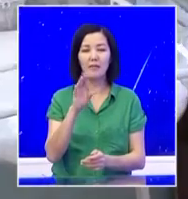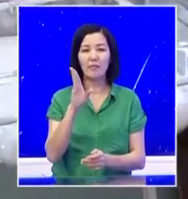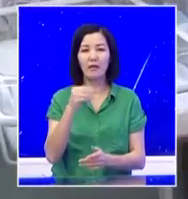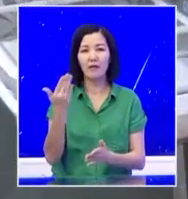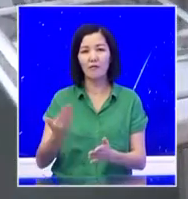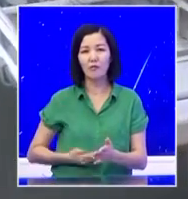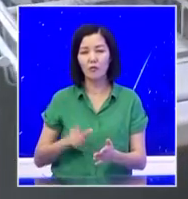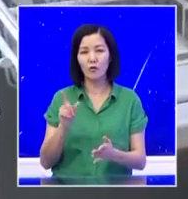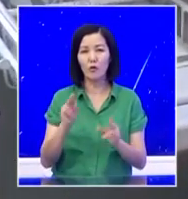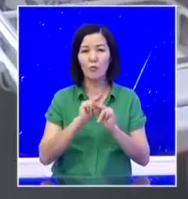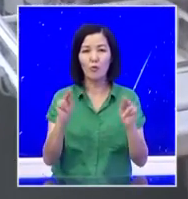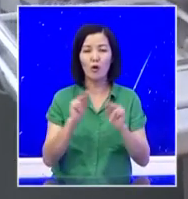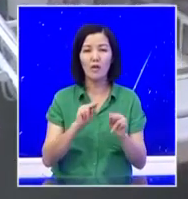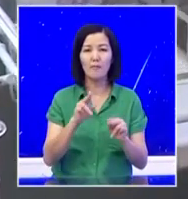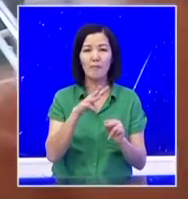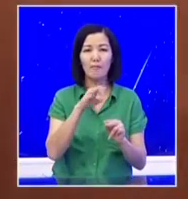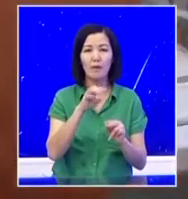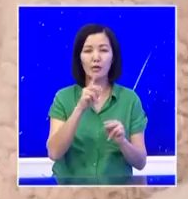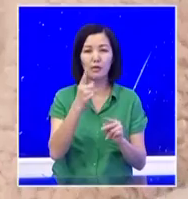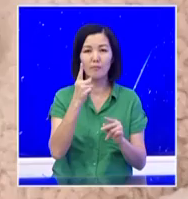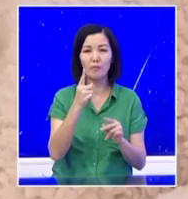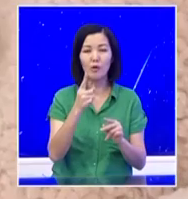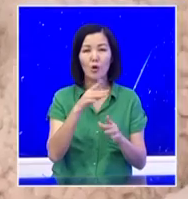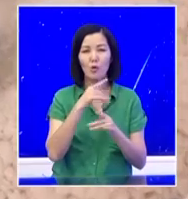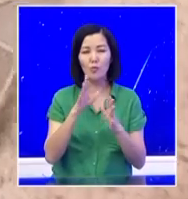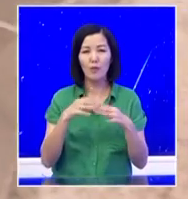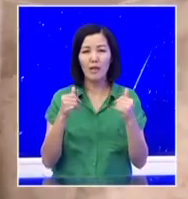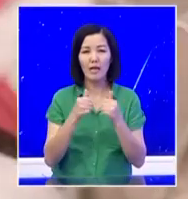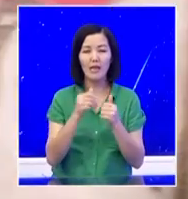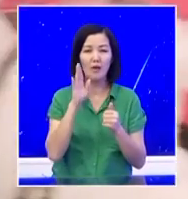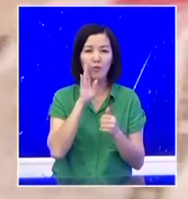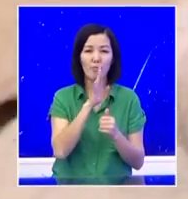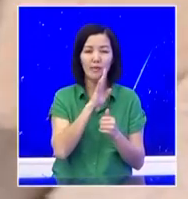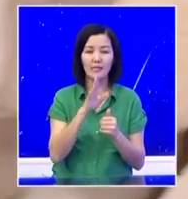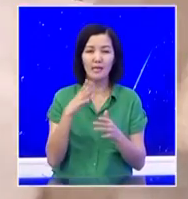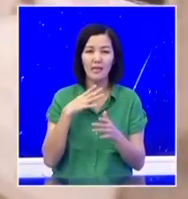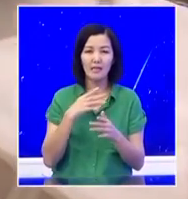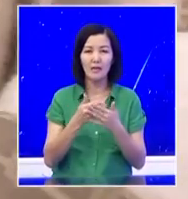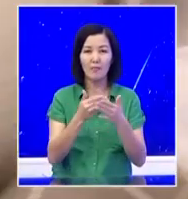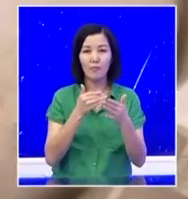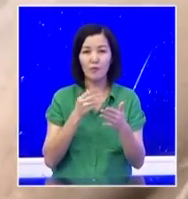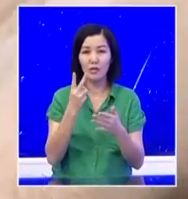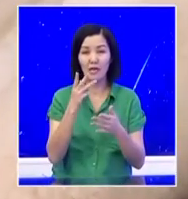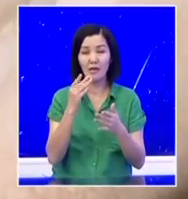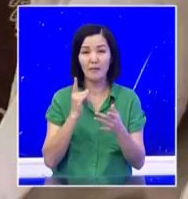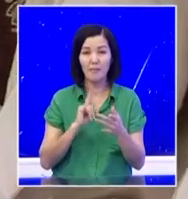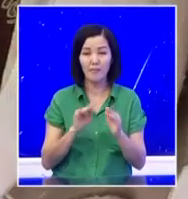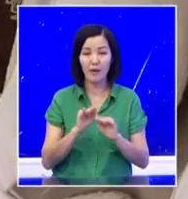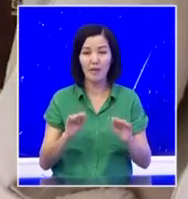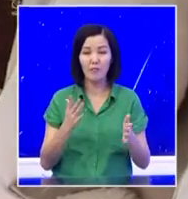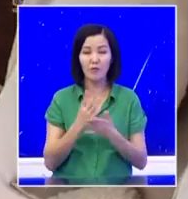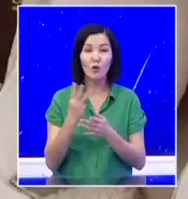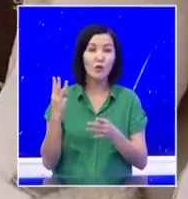тұрғыны мұғалім Маржан Иманғалиева бір күнде көп балалы ана атанды. Бұл отбасының бұрыннан екі баласы бартын. Шемдердің